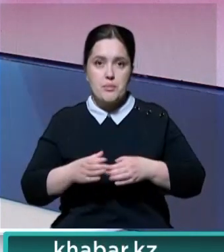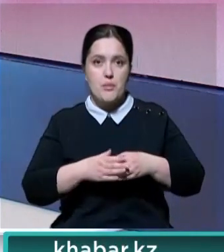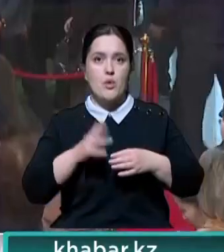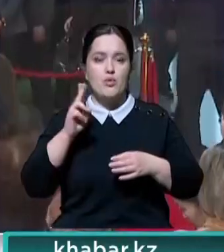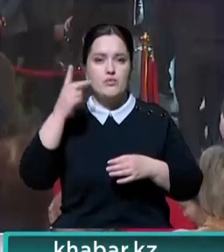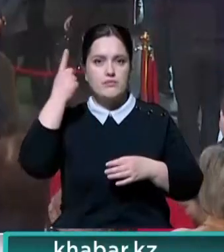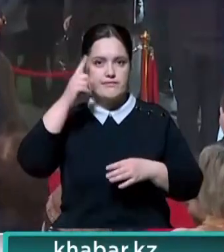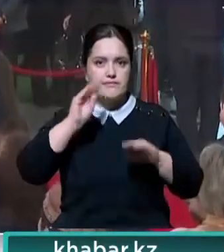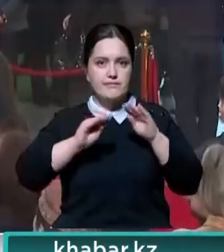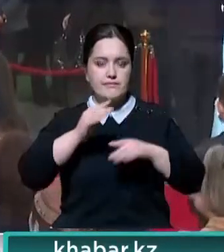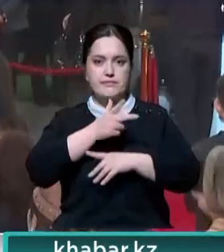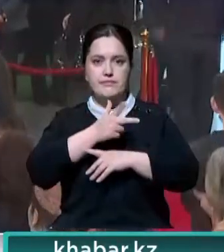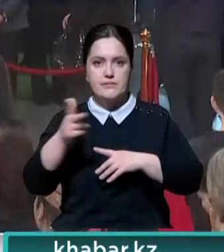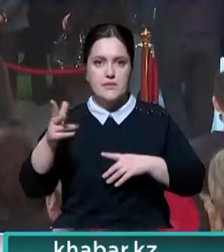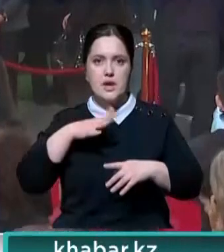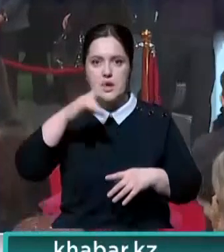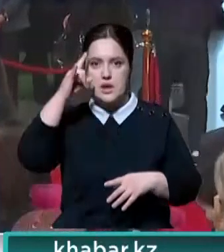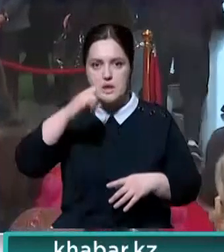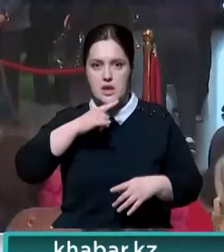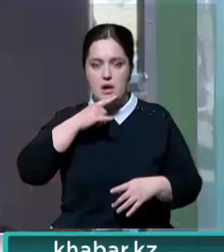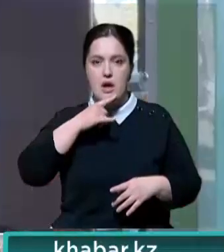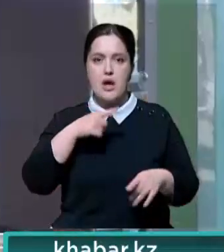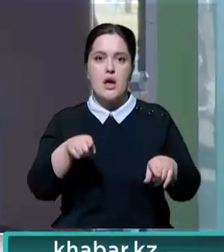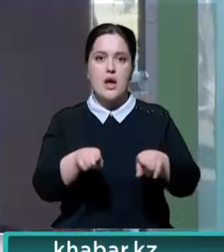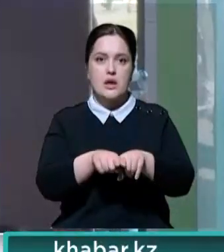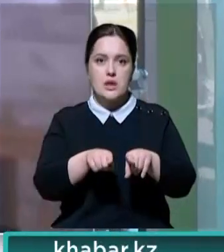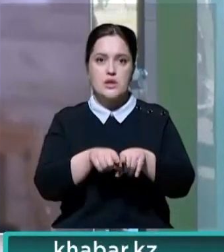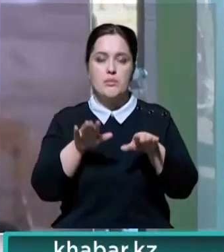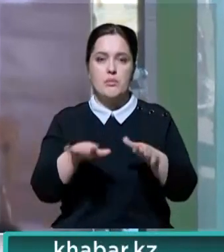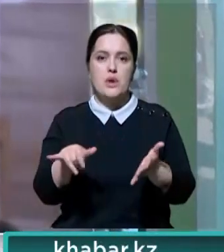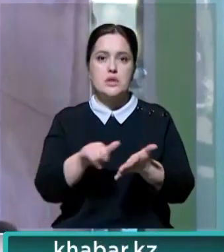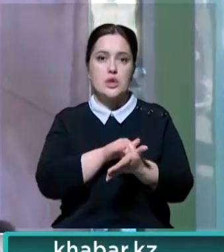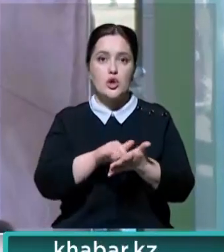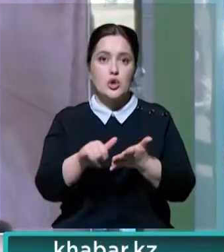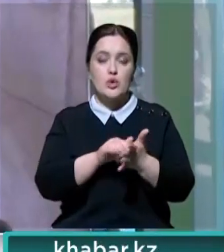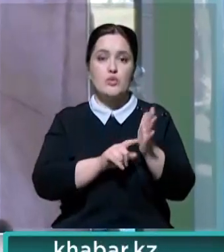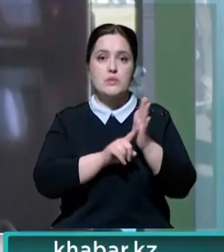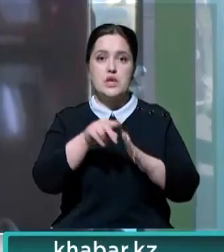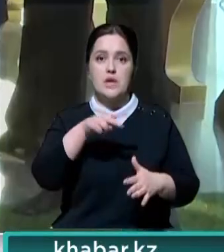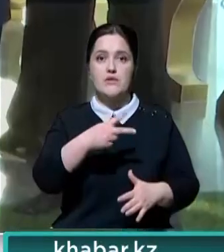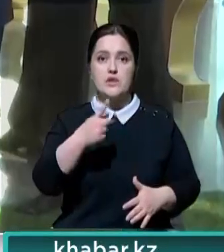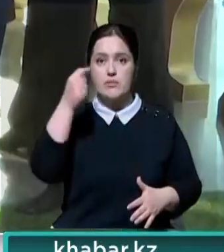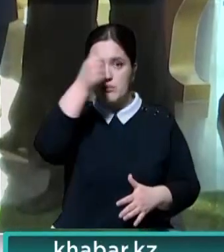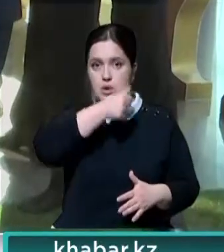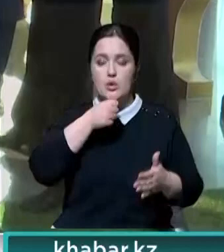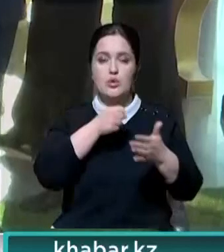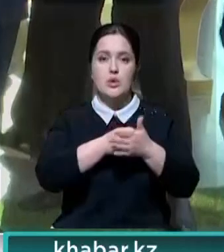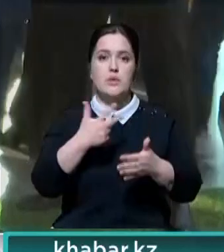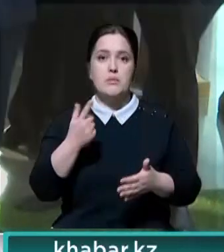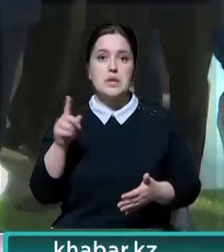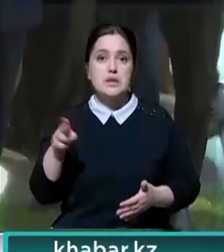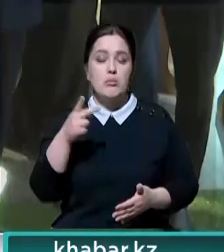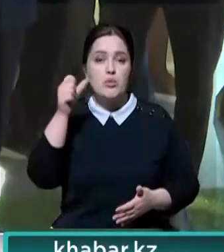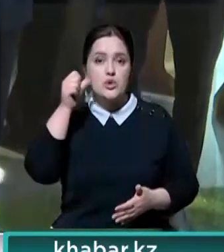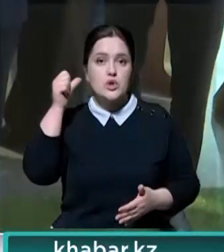принимают создатели сериалов которые вышли в эфир Их казахстанские телеканалы а также на площадке YouTube с начала 2021 по